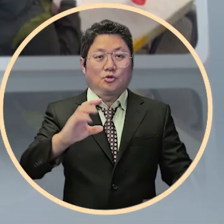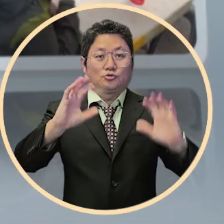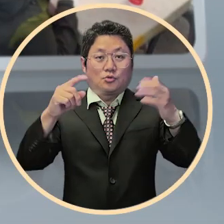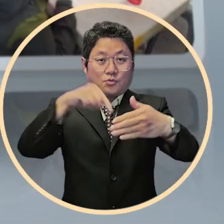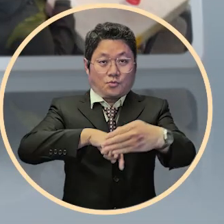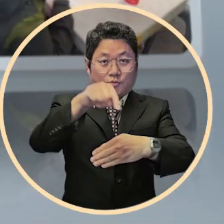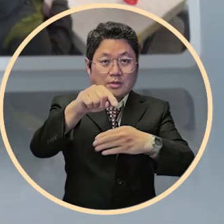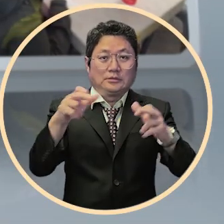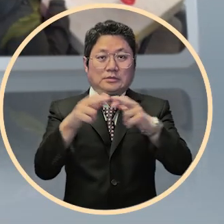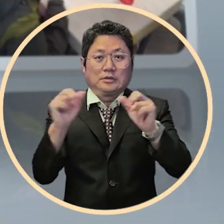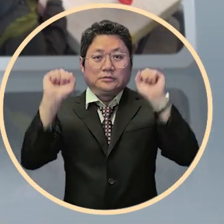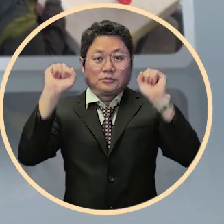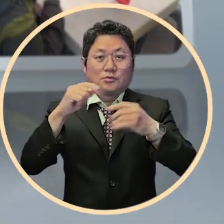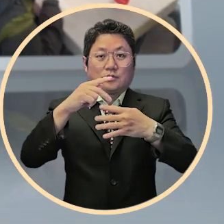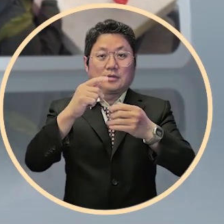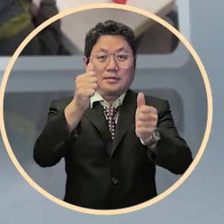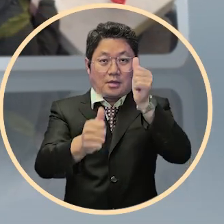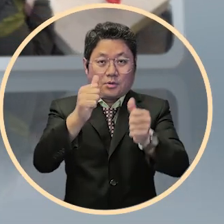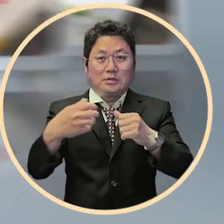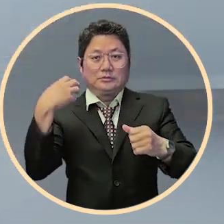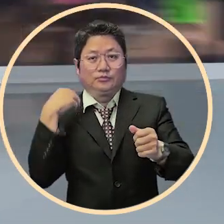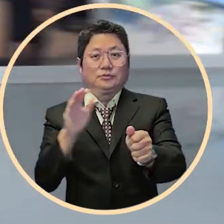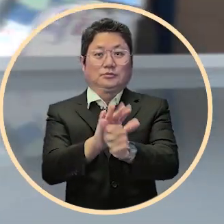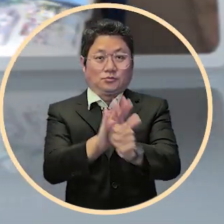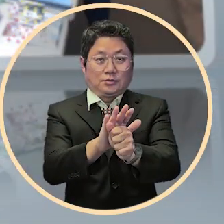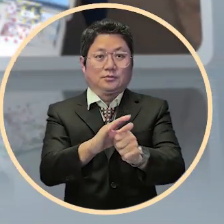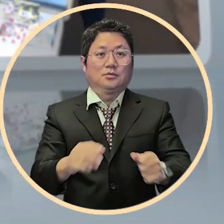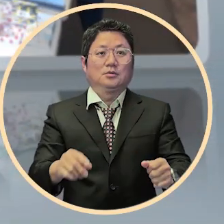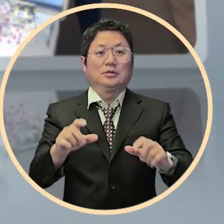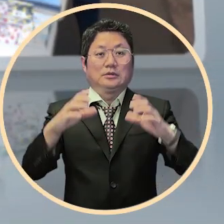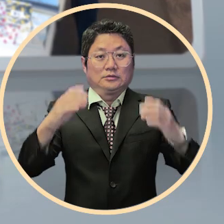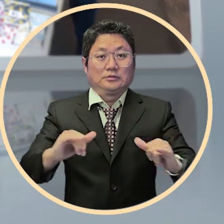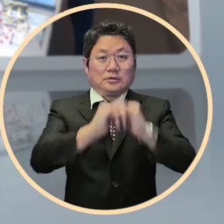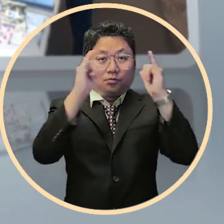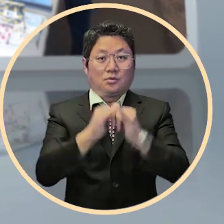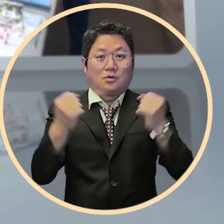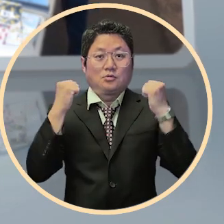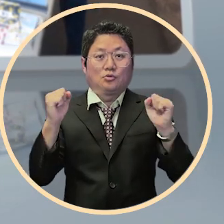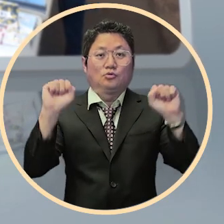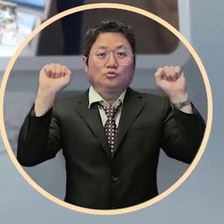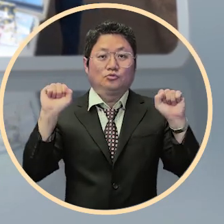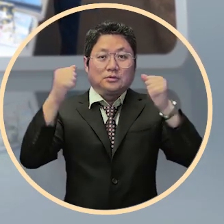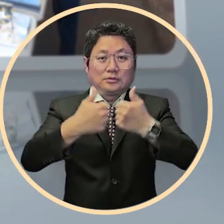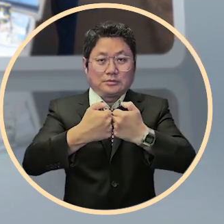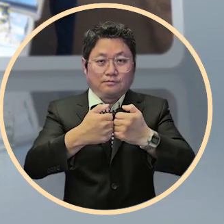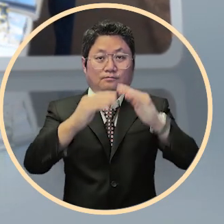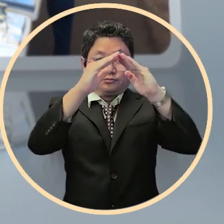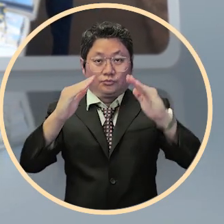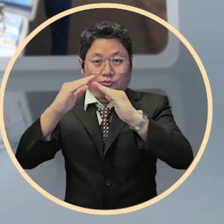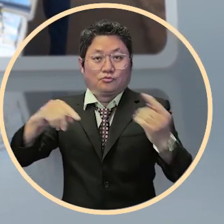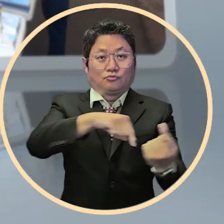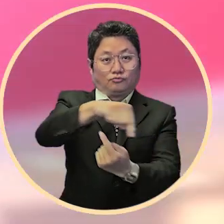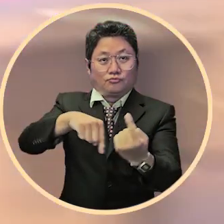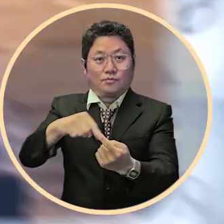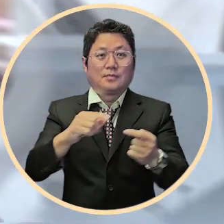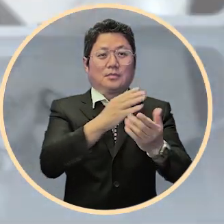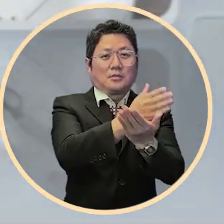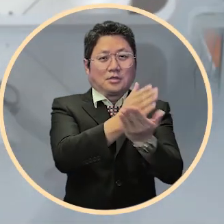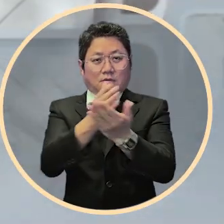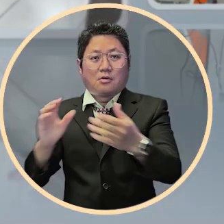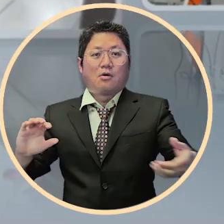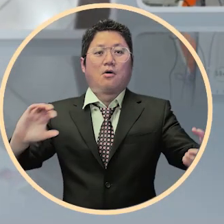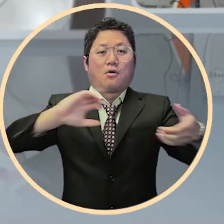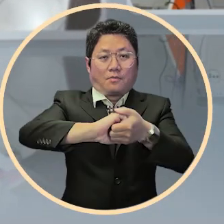또한 국내외 장애인체육대회 의무지원과 지역사회 내 건강운동 상담부스 운영 등